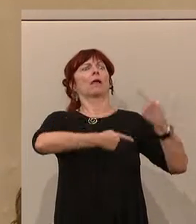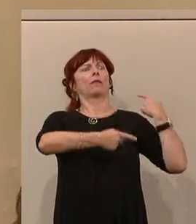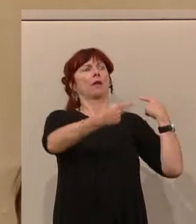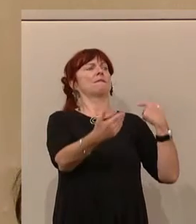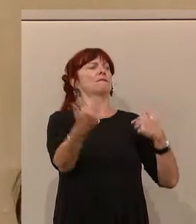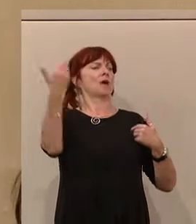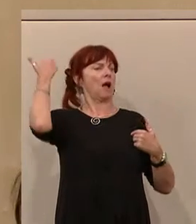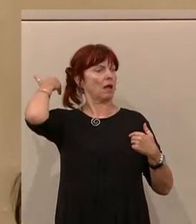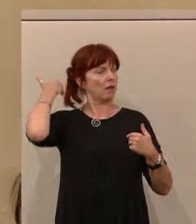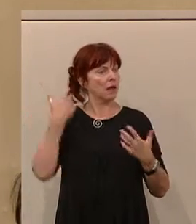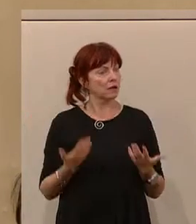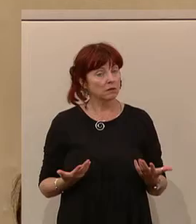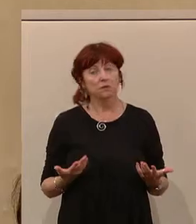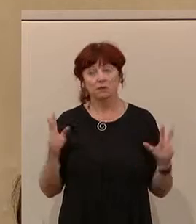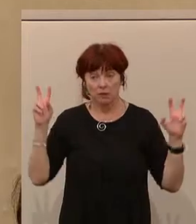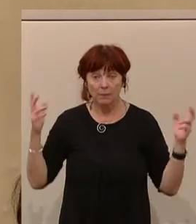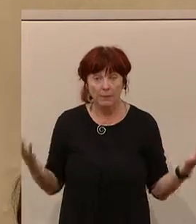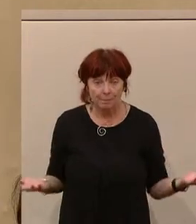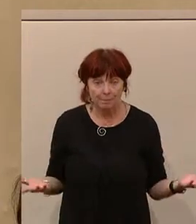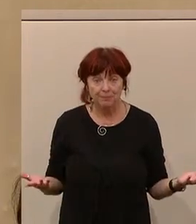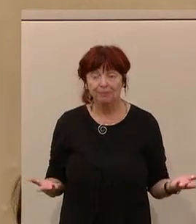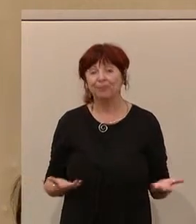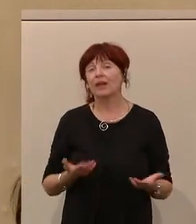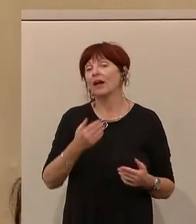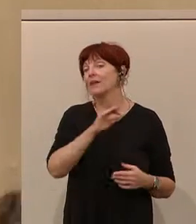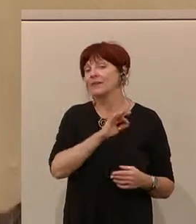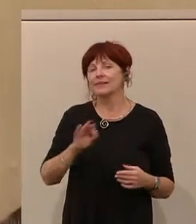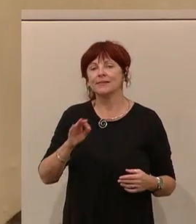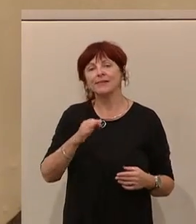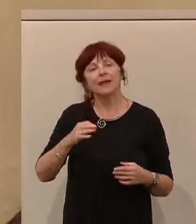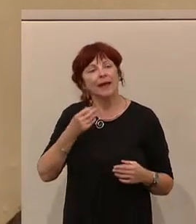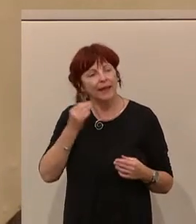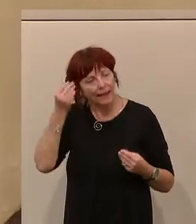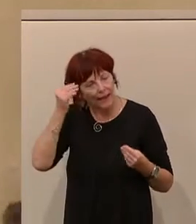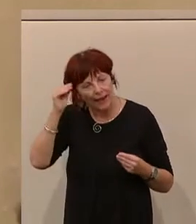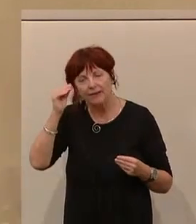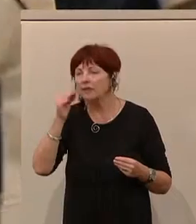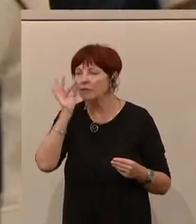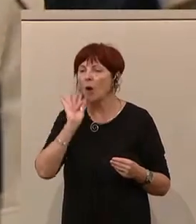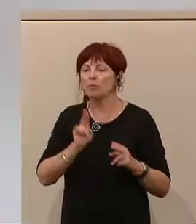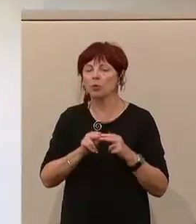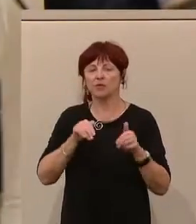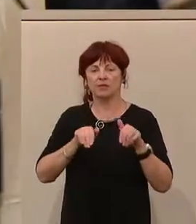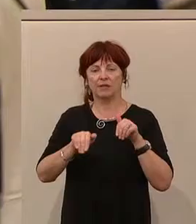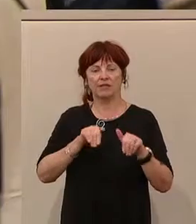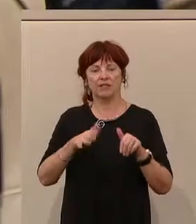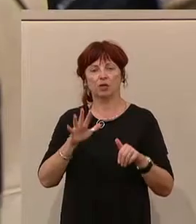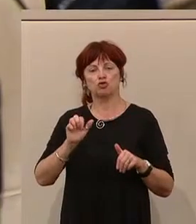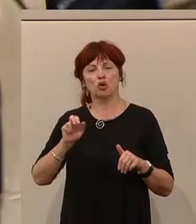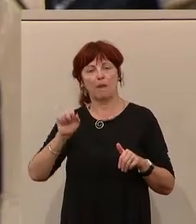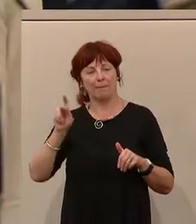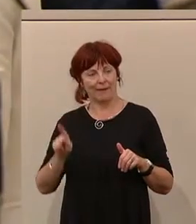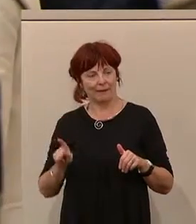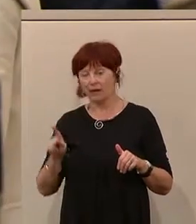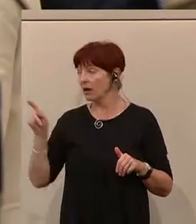hier die Devise. Sehr geehrte Frau Bundesministerin Schramböck, das von Ihnen vorgelegte Budget ist ein Budget der